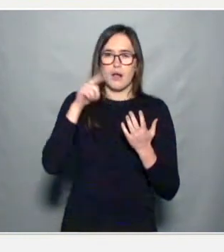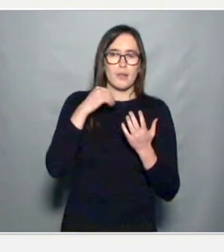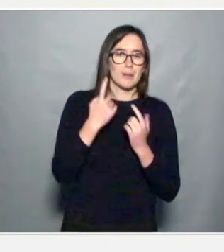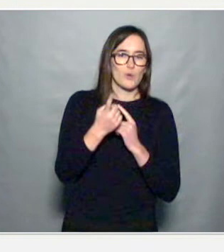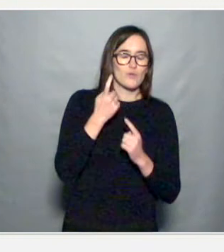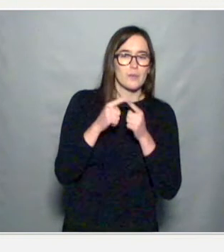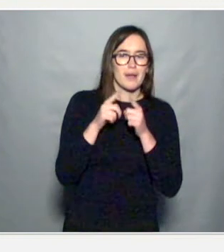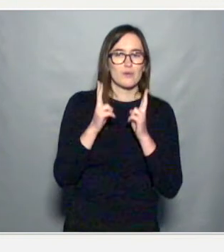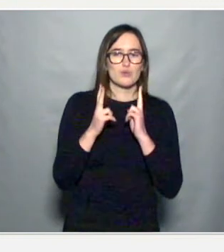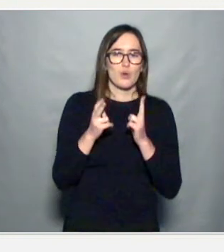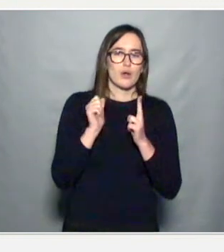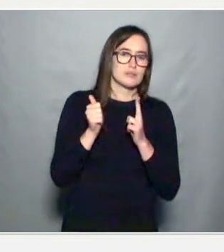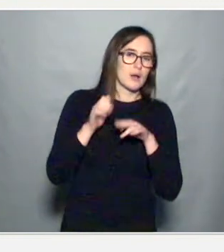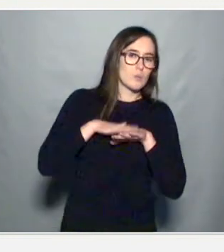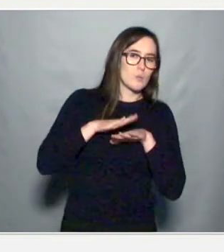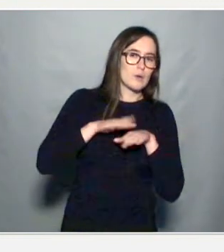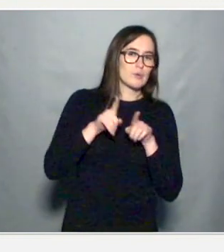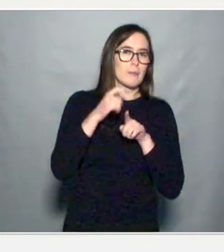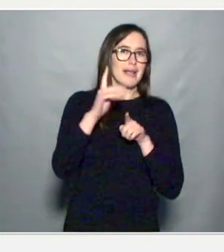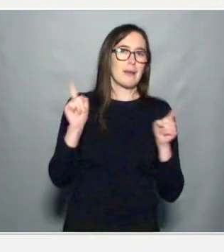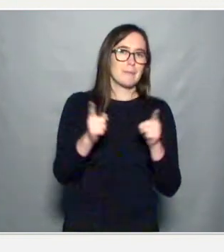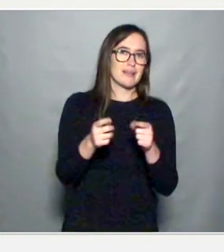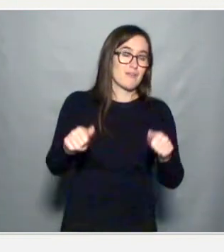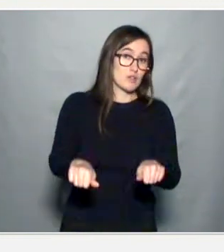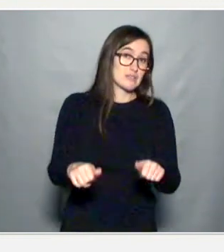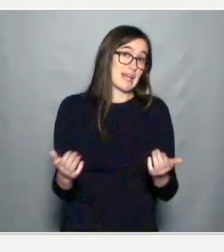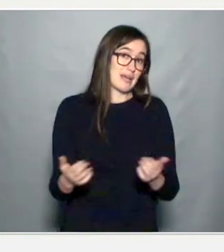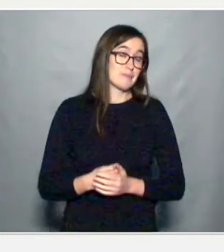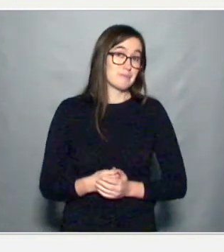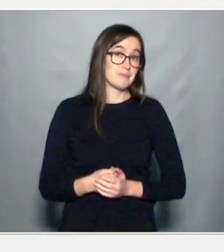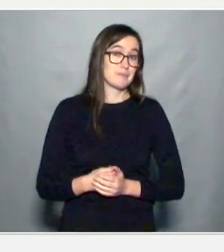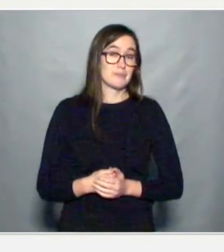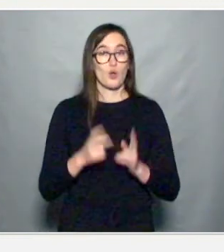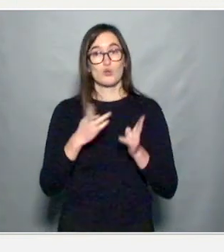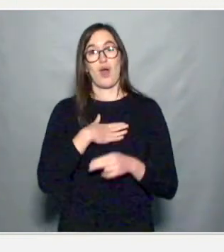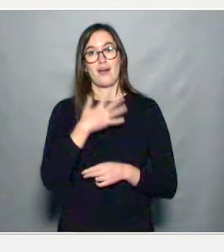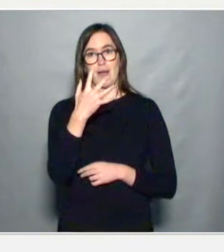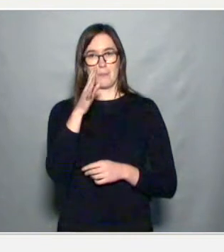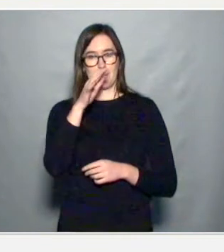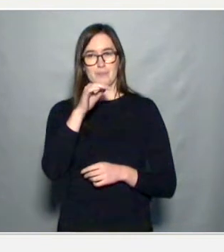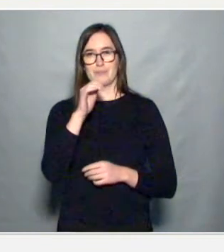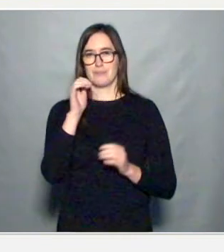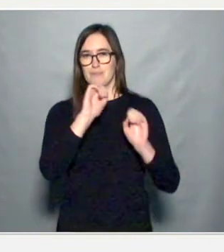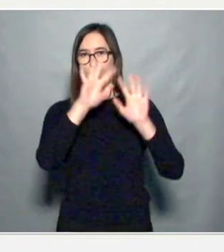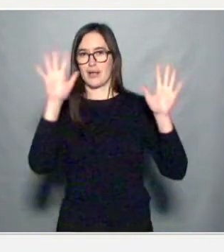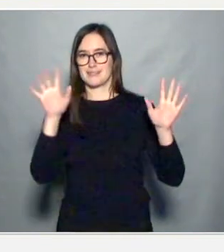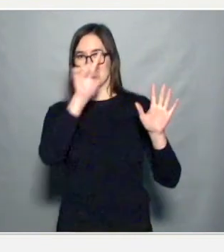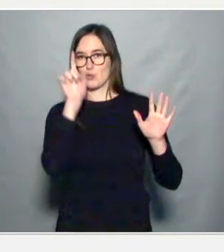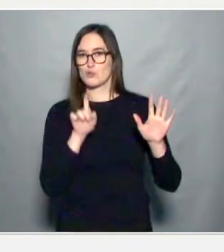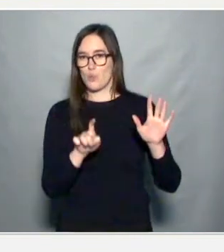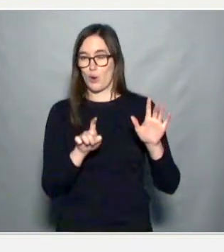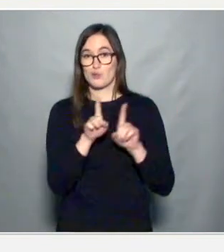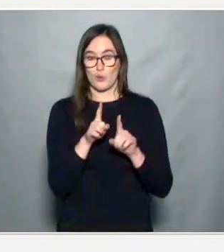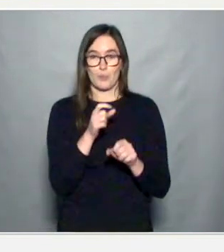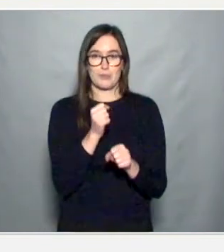kanske bli lite mindre svårt. Sen finns det 5 magiska frågor som ni säkert också känner till. Men har man svar på